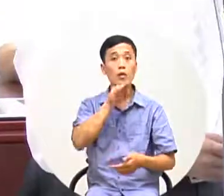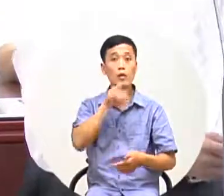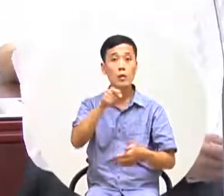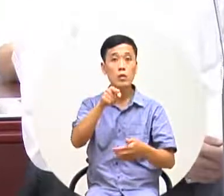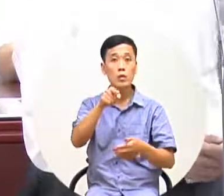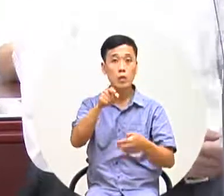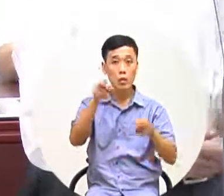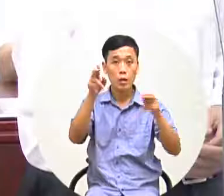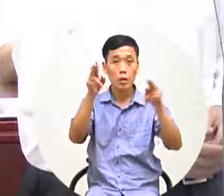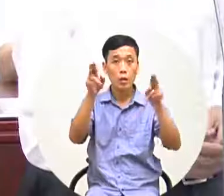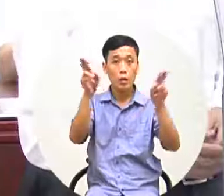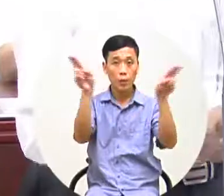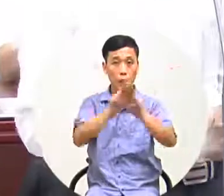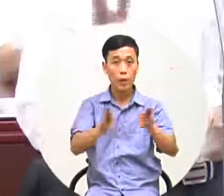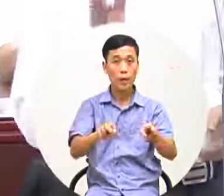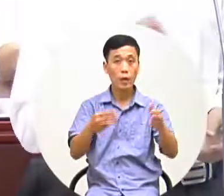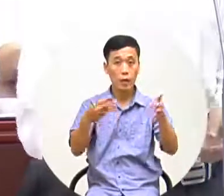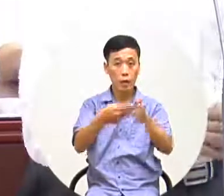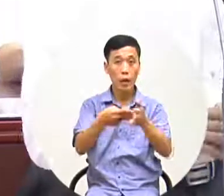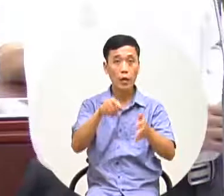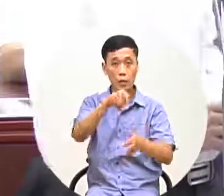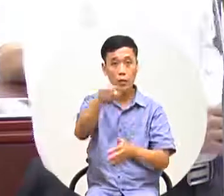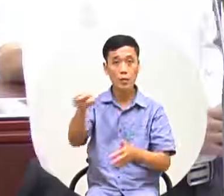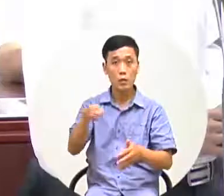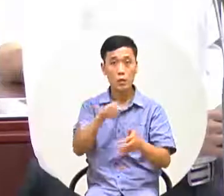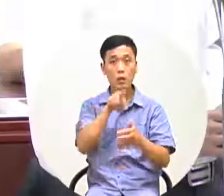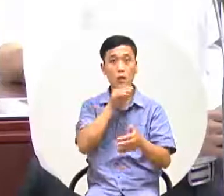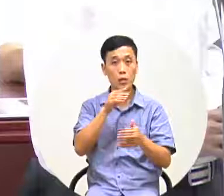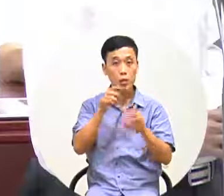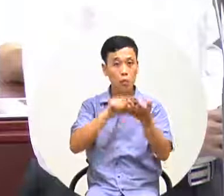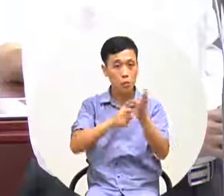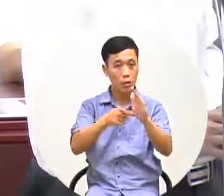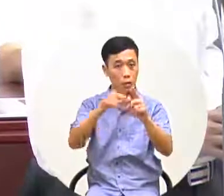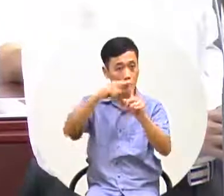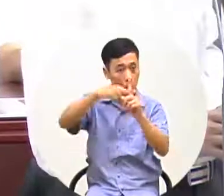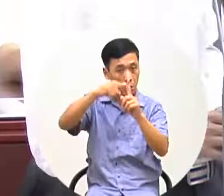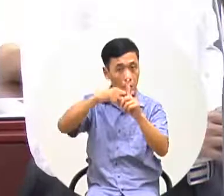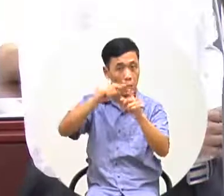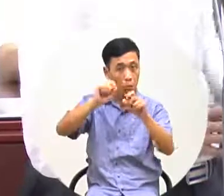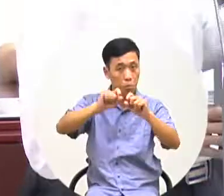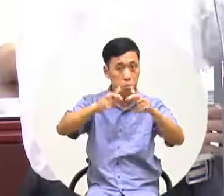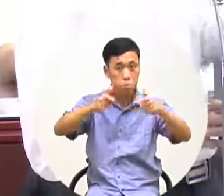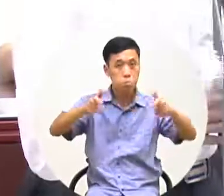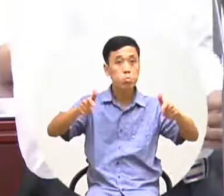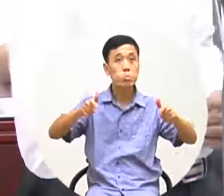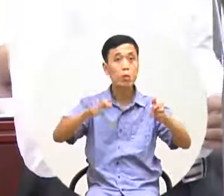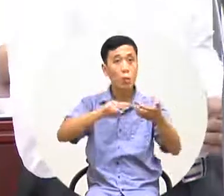同介质的那个反应啊哈。啊，伊有可能就是有对土